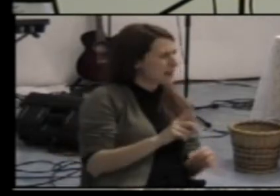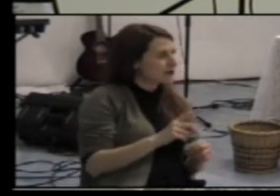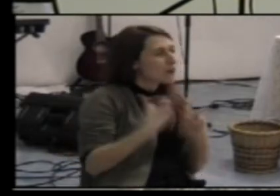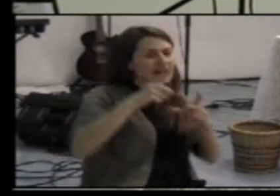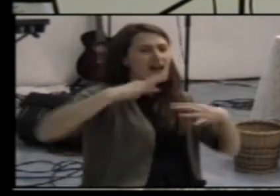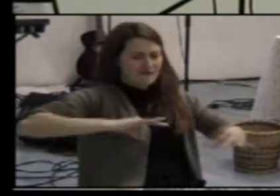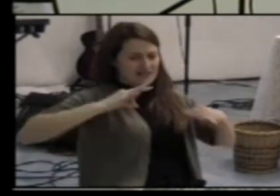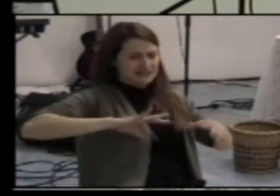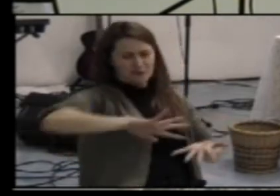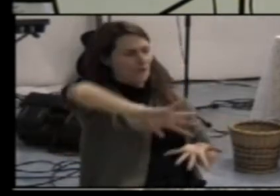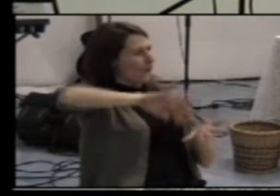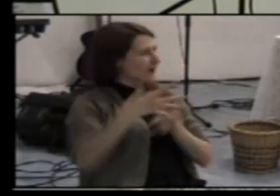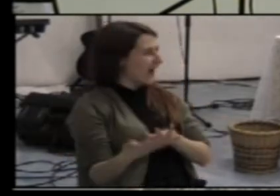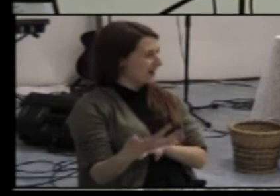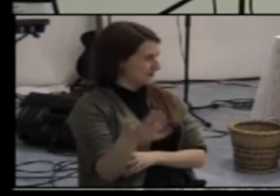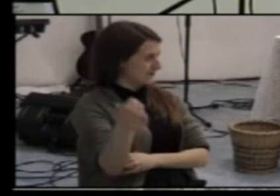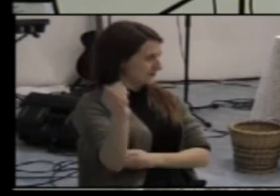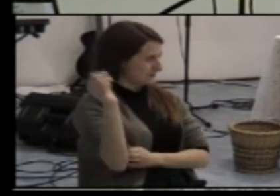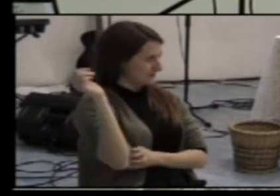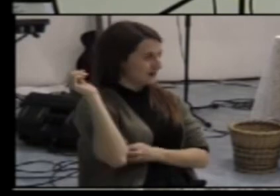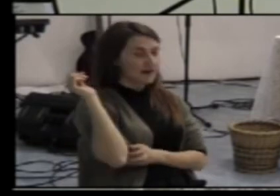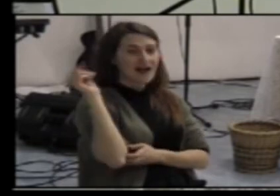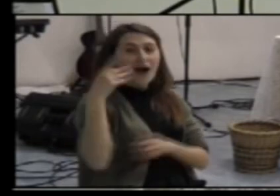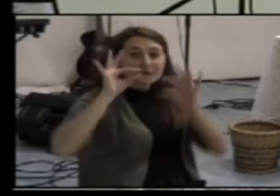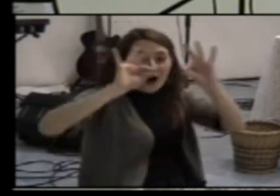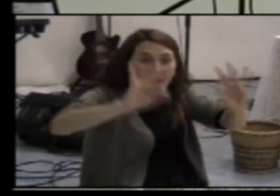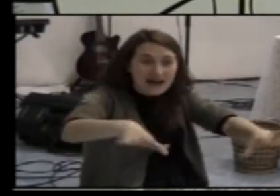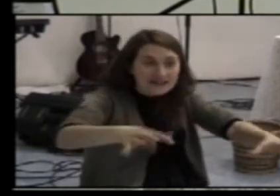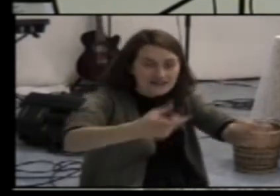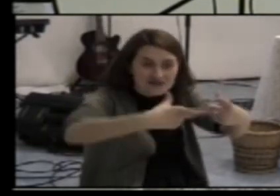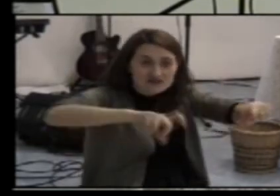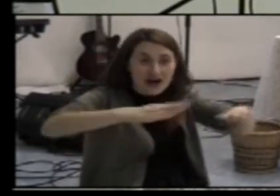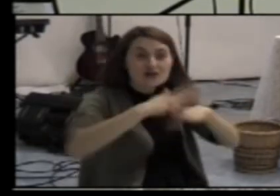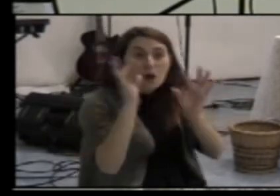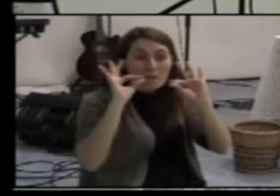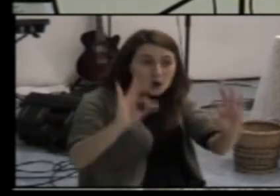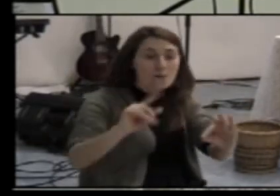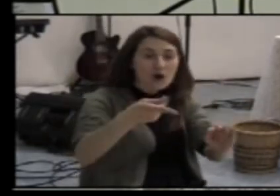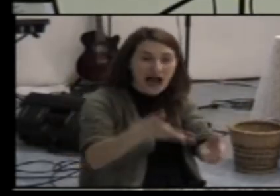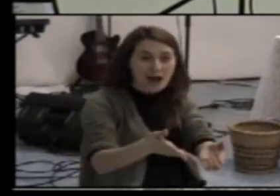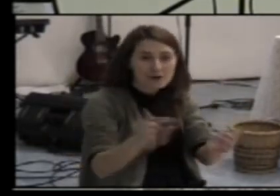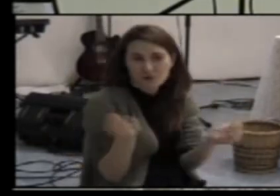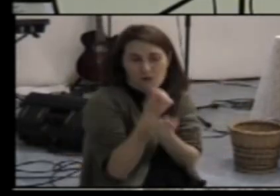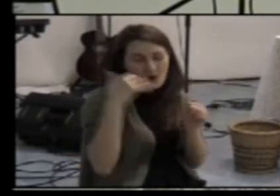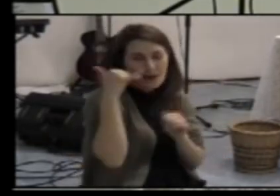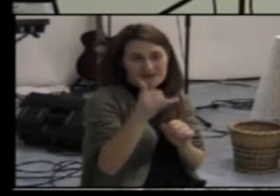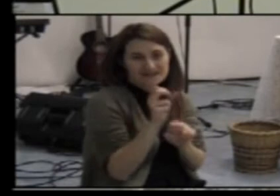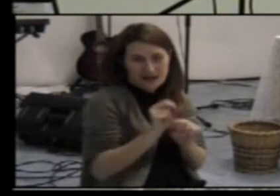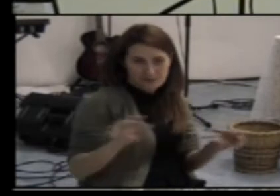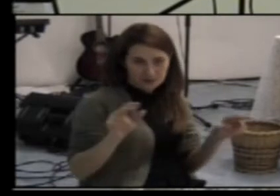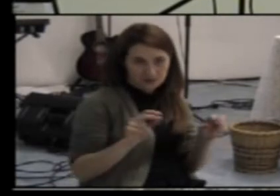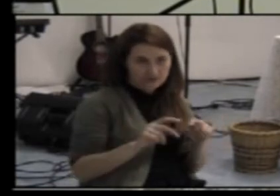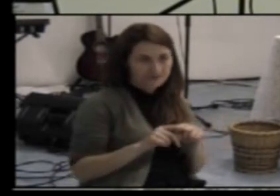un po' di secoli. Arriva re Saul, che ripieno di zelo personale, cerca di